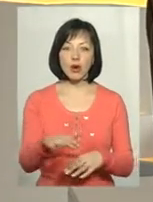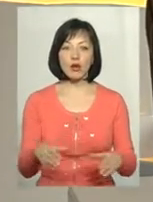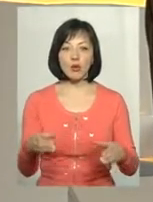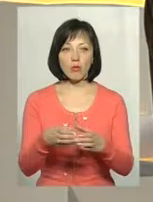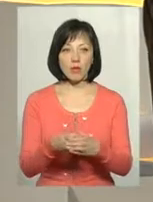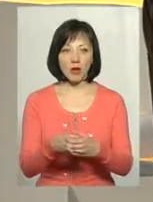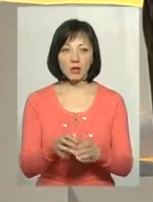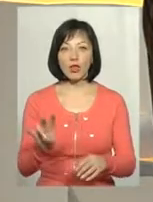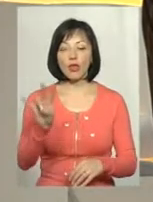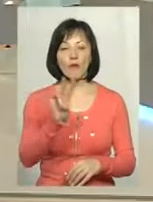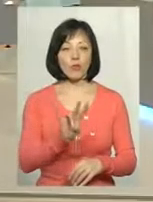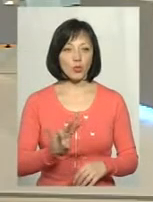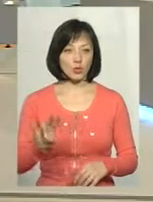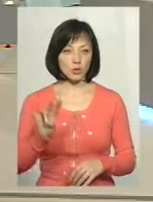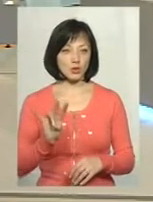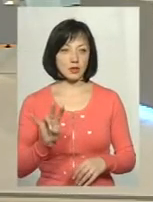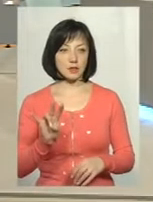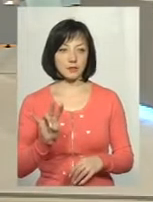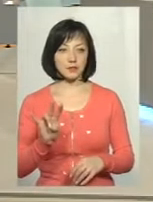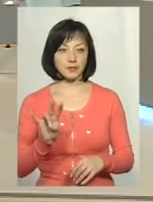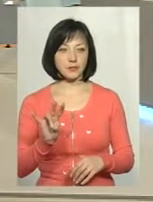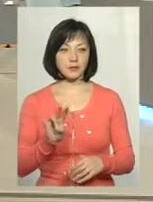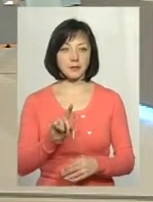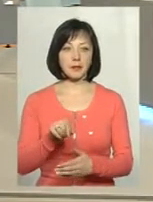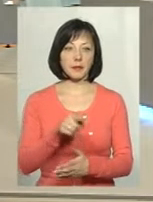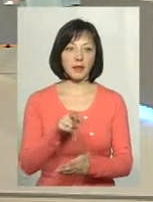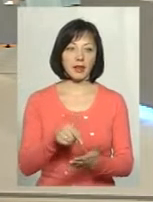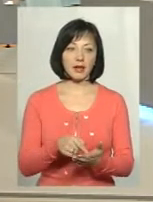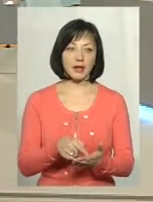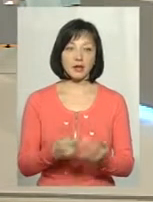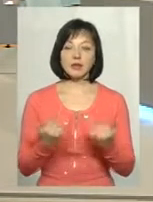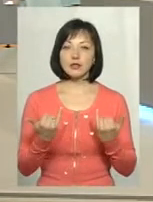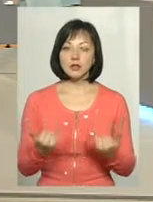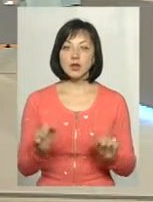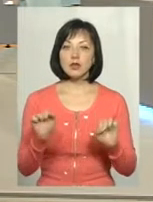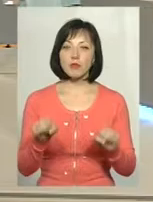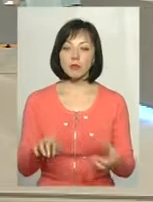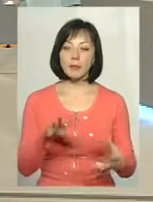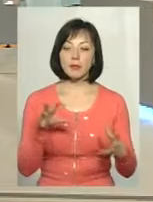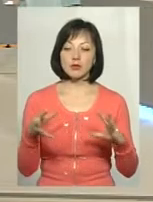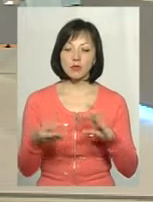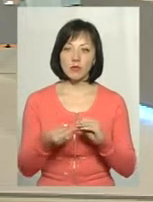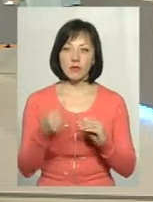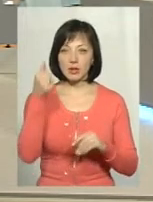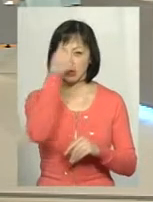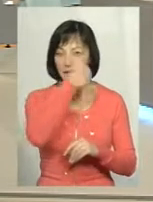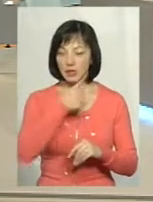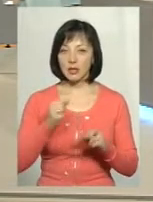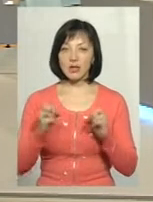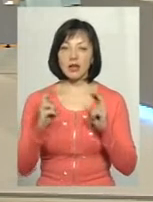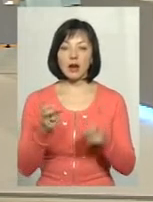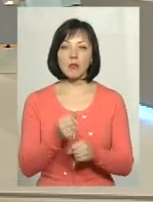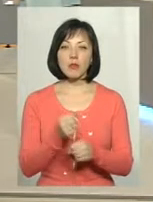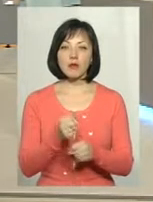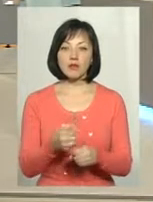громада Нової Ушиці? Ну, безперечно, сьогодні ми можемо підсумувати рік, який пройшов, як пропрацювала громада, і є